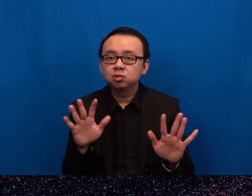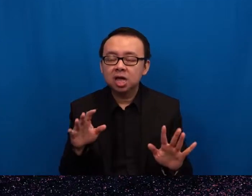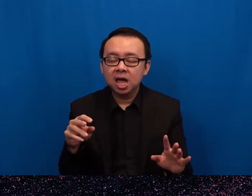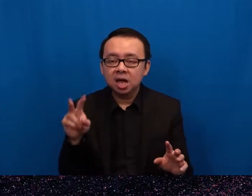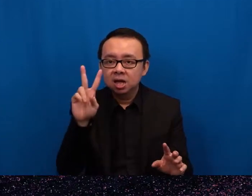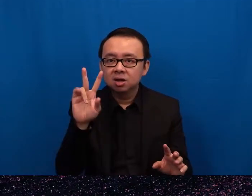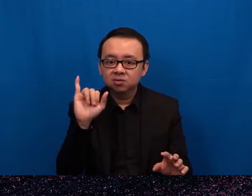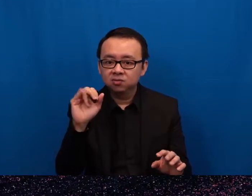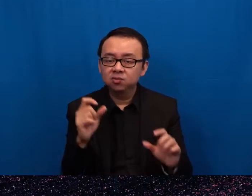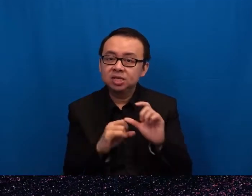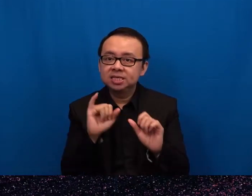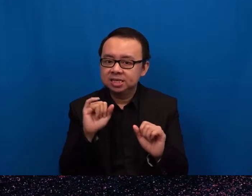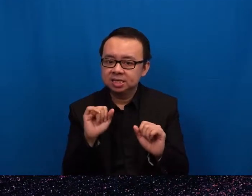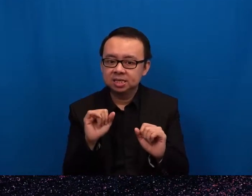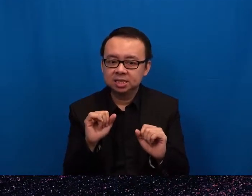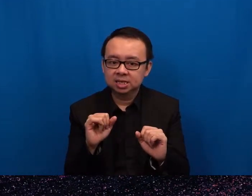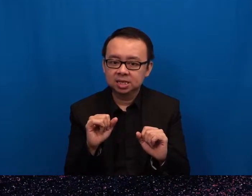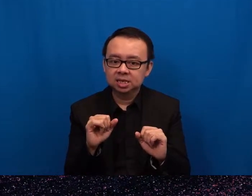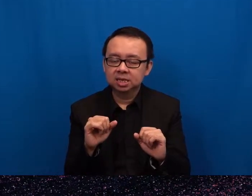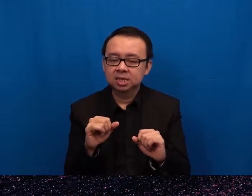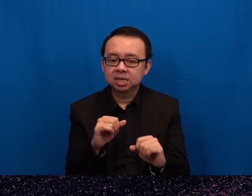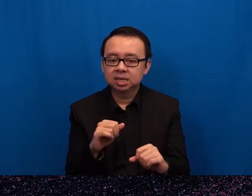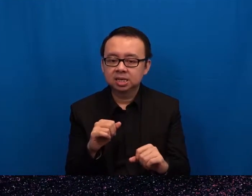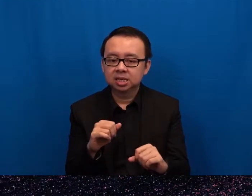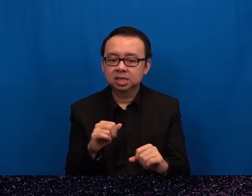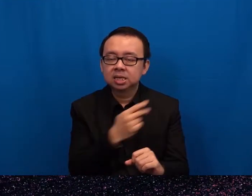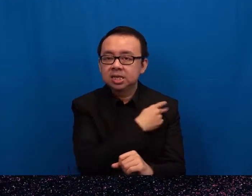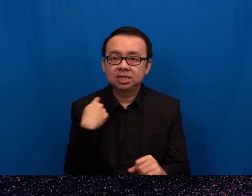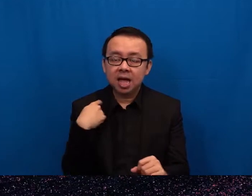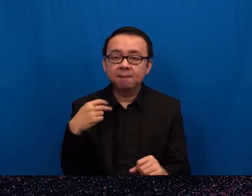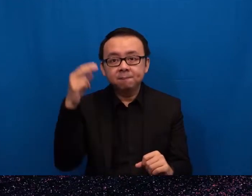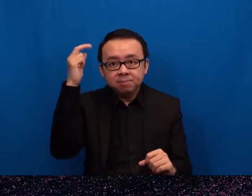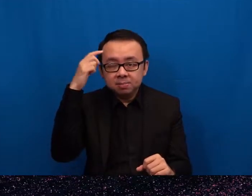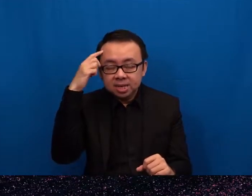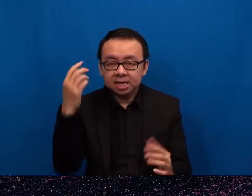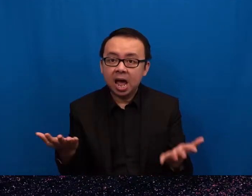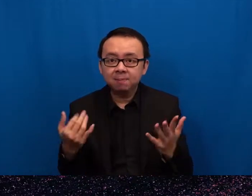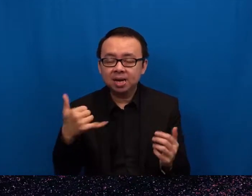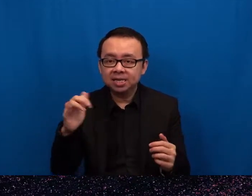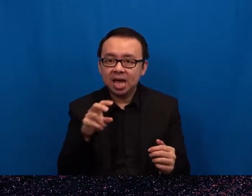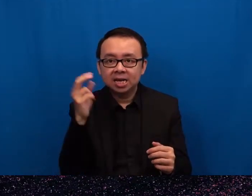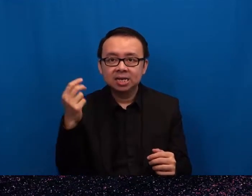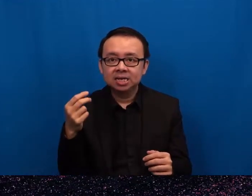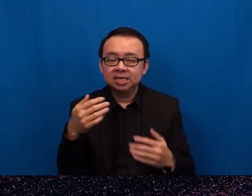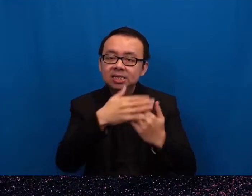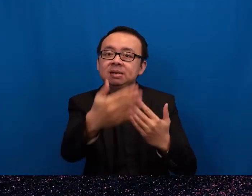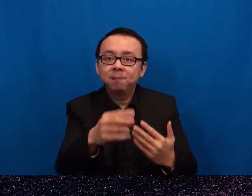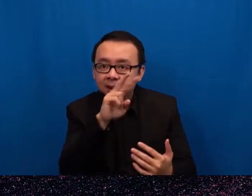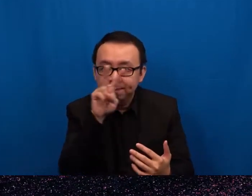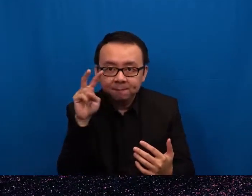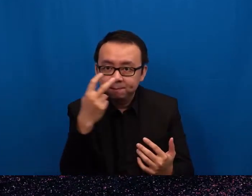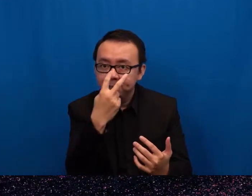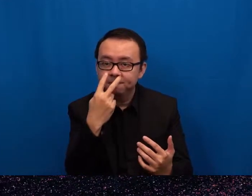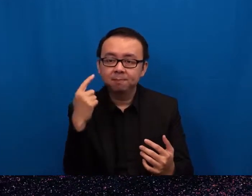bukan? Yang kita pikirkan hanyalah persis yang di depan kasat mata. Makanya